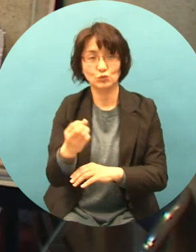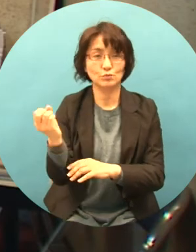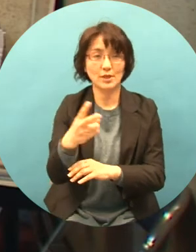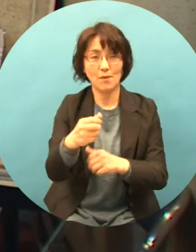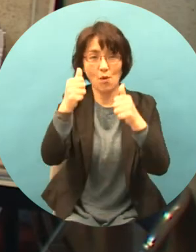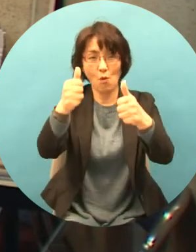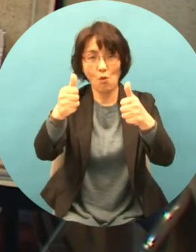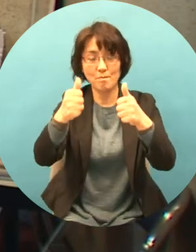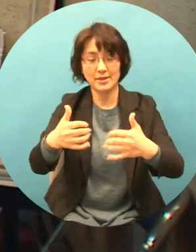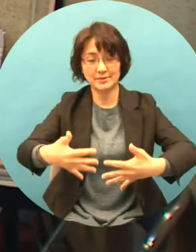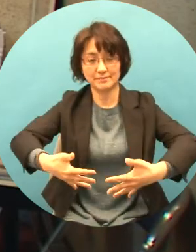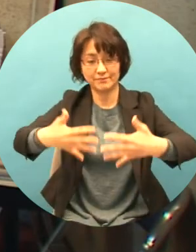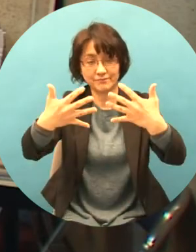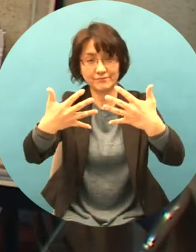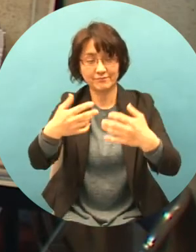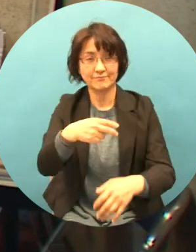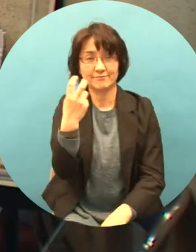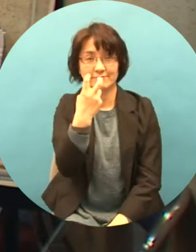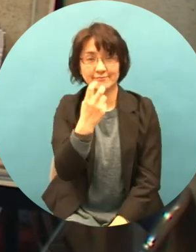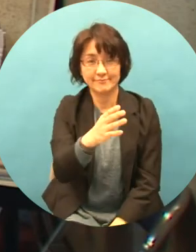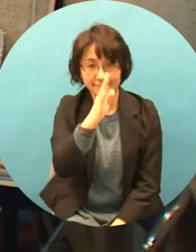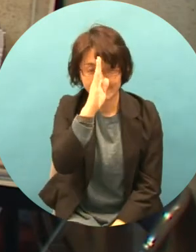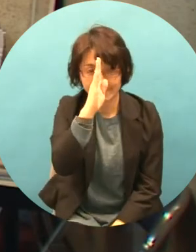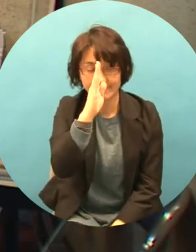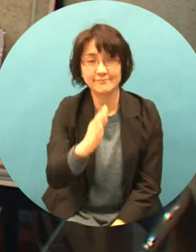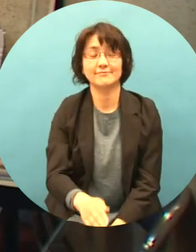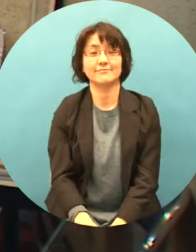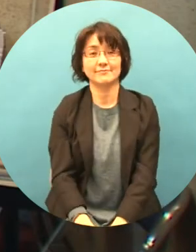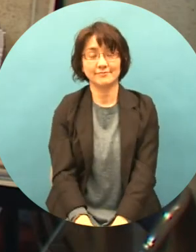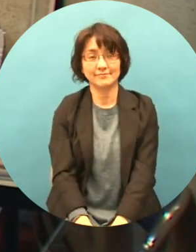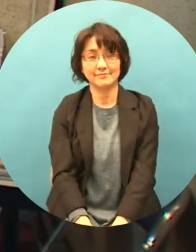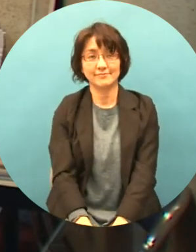の事務局またはホームページでご確認ください。